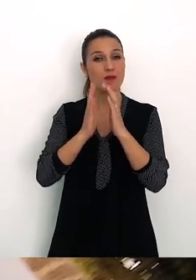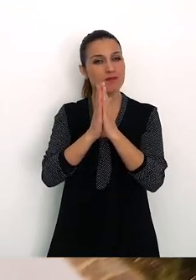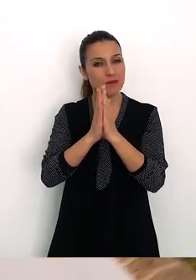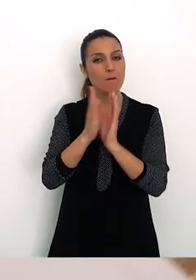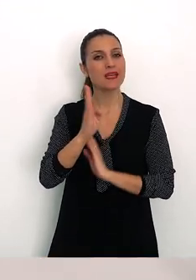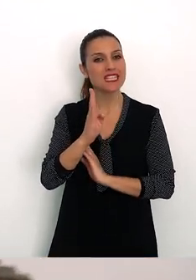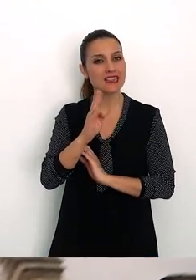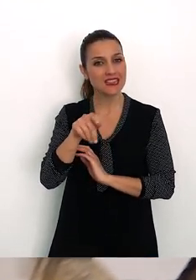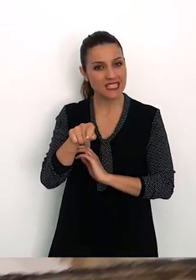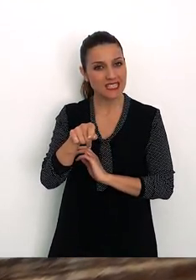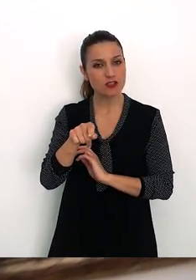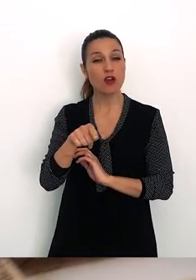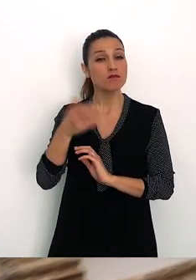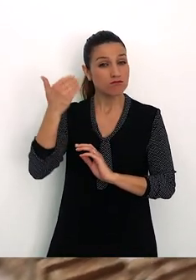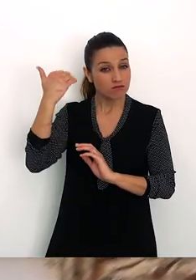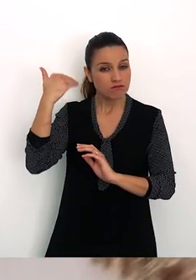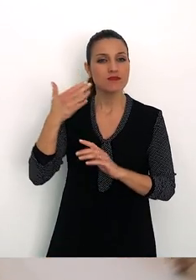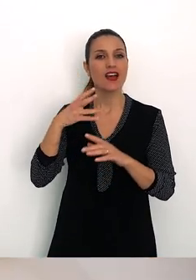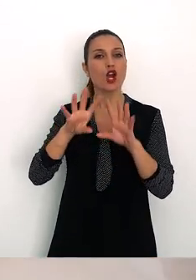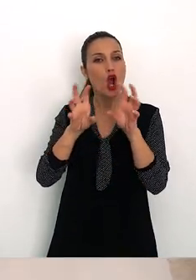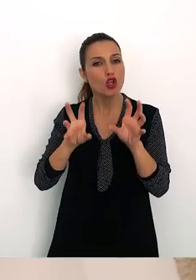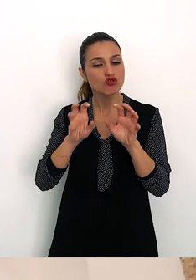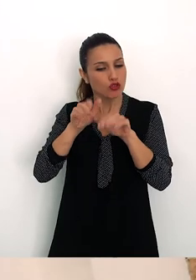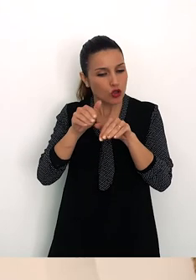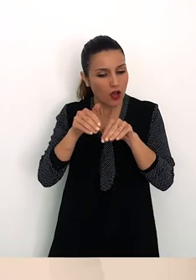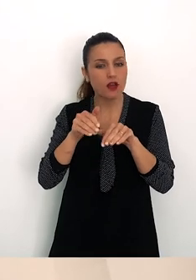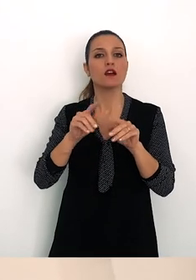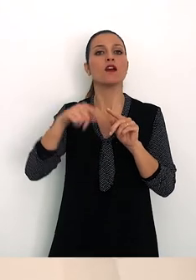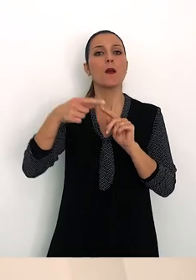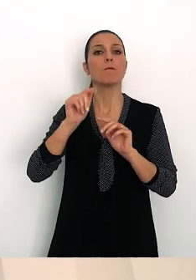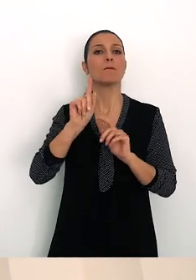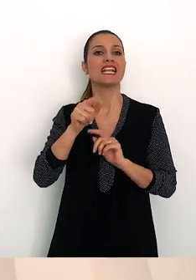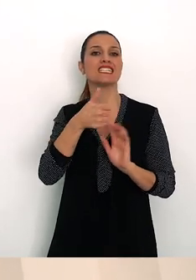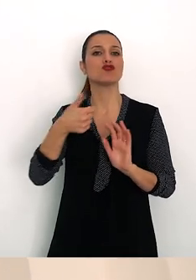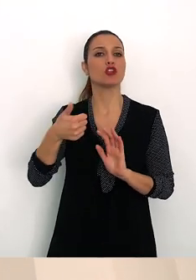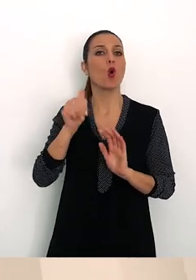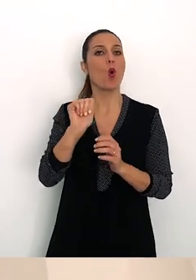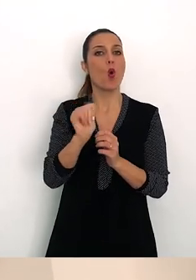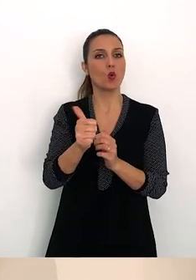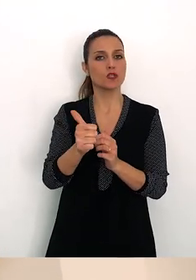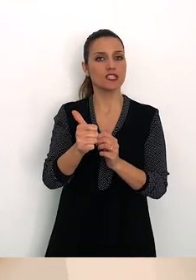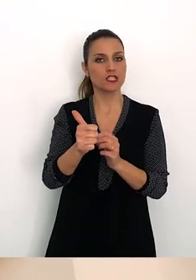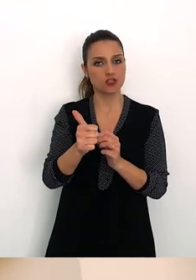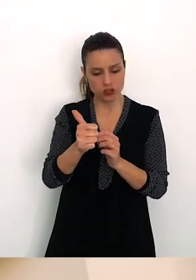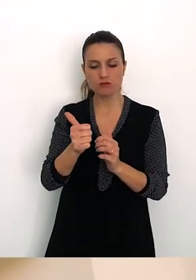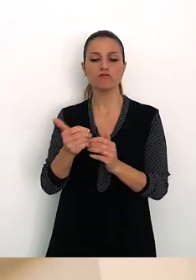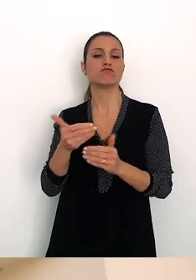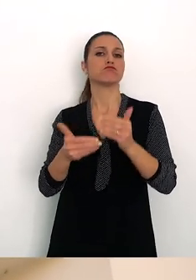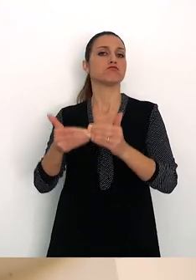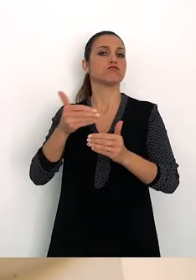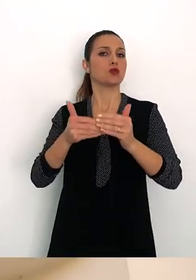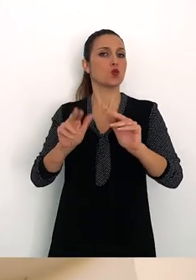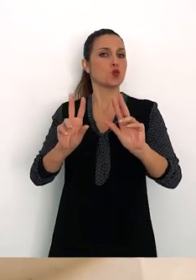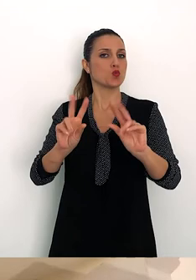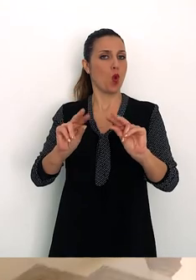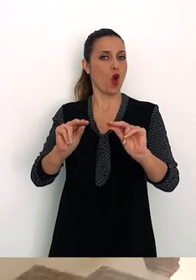Il luogo di culto bizantino era interamente scavato nella roccia e nel 1611, sui suoi ruderi, venne edificata una nuova